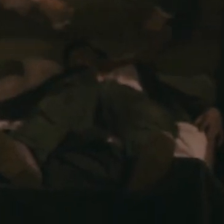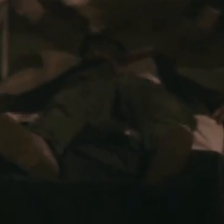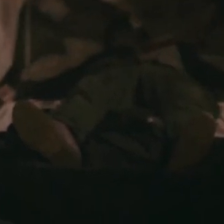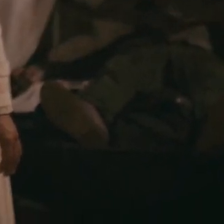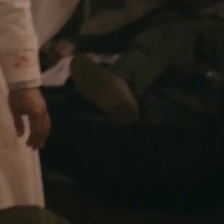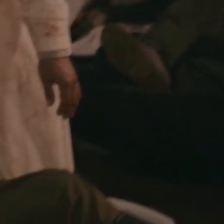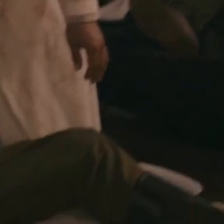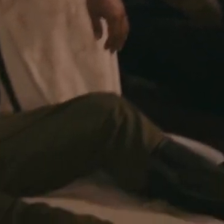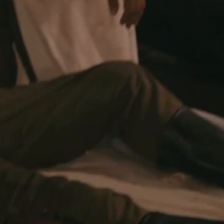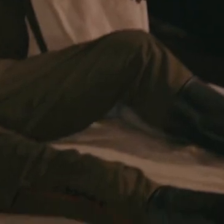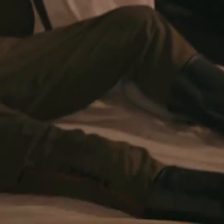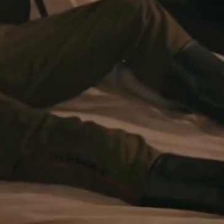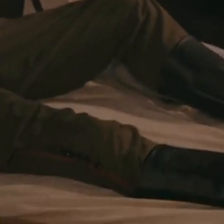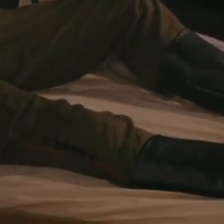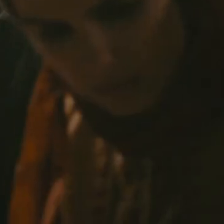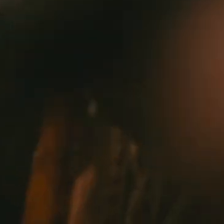İnneke leminel